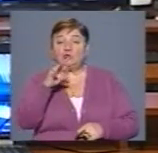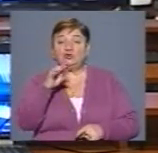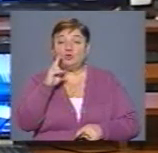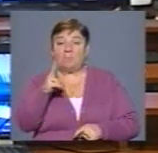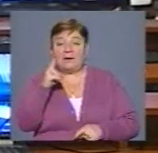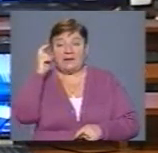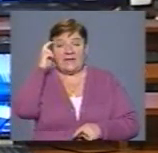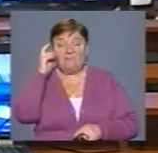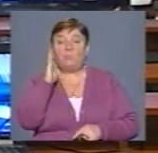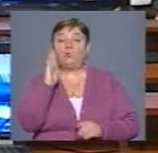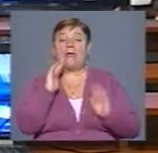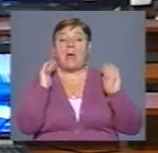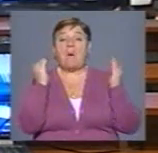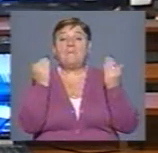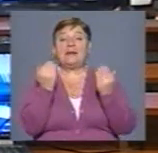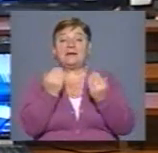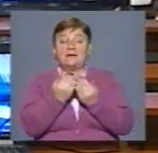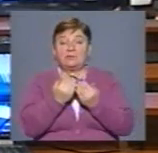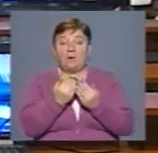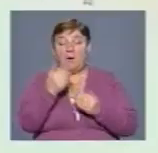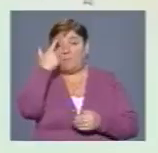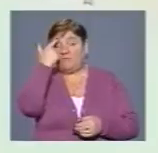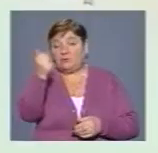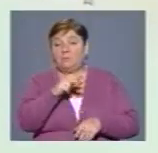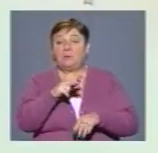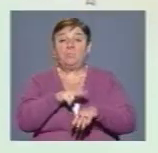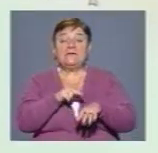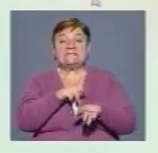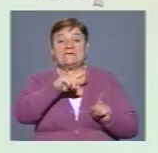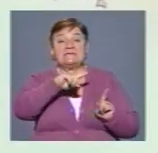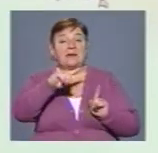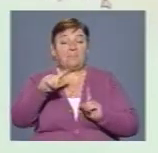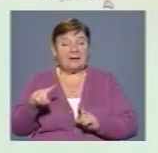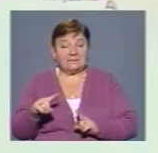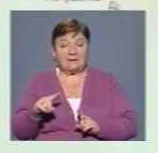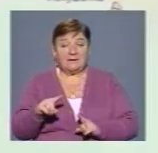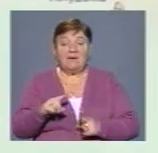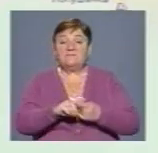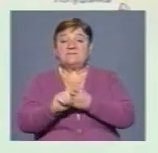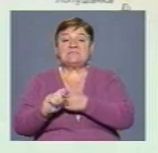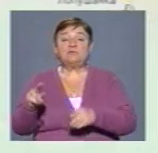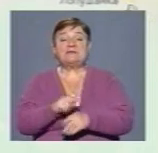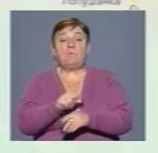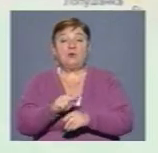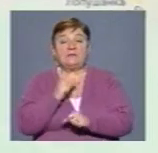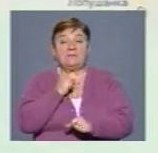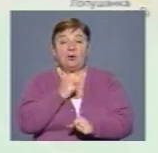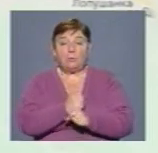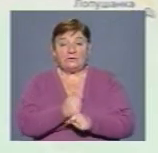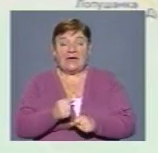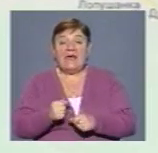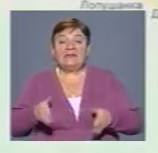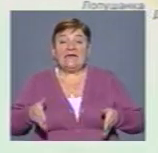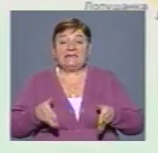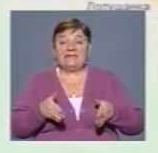буде частково перекрито. Про це повідомив начальник патрульної поліції Закарпаття Юрій Марцинишин. У зв'язку з ремонтними роботами на аварійній ділянці